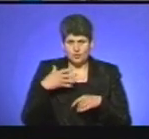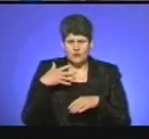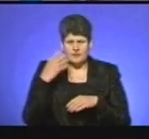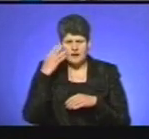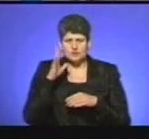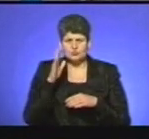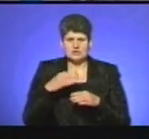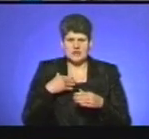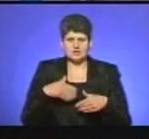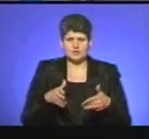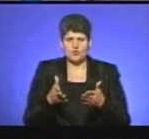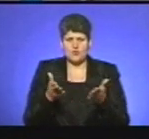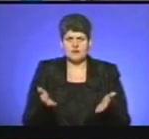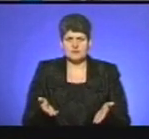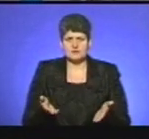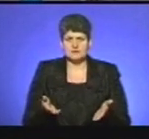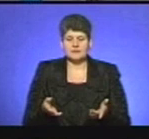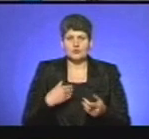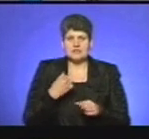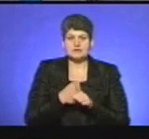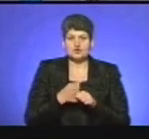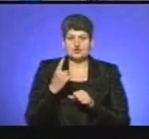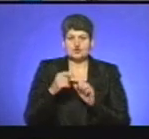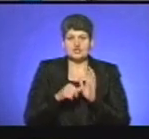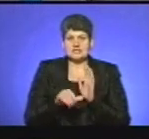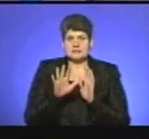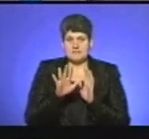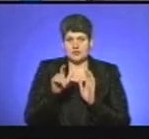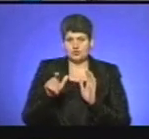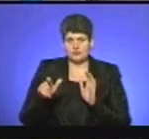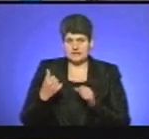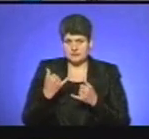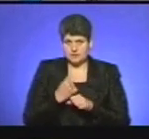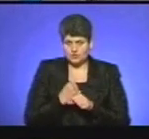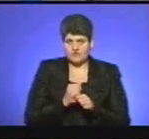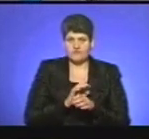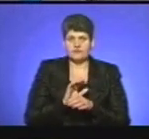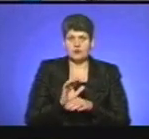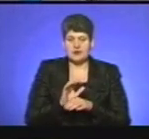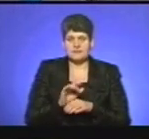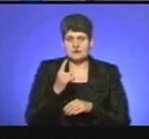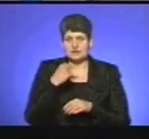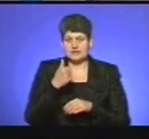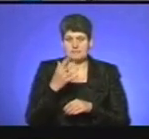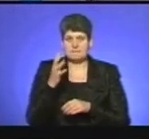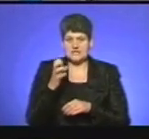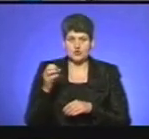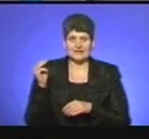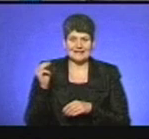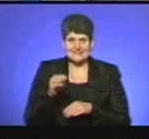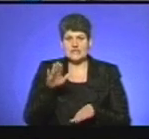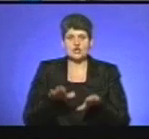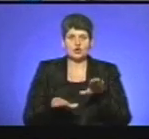всім підряд. У нас зараз працює 165 чоловік. Ми виробляємо за рік 500 тисяч